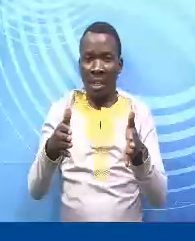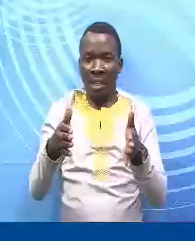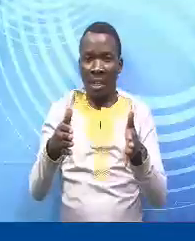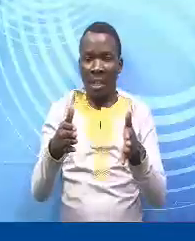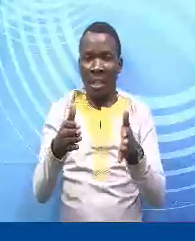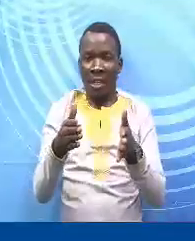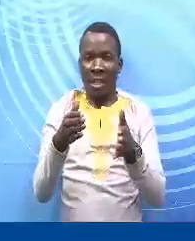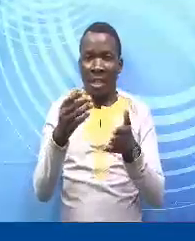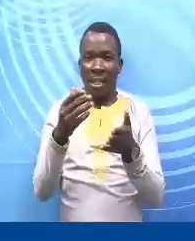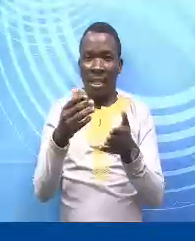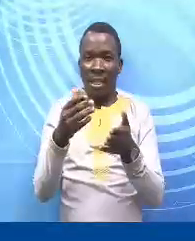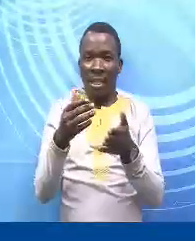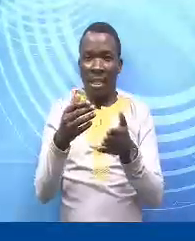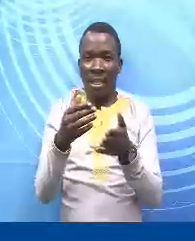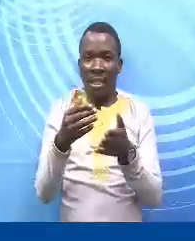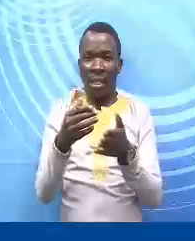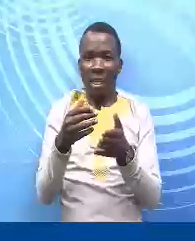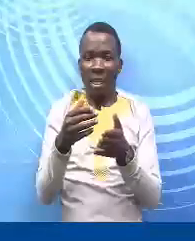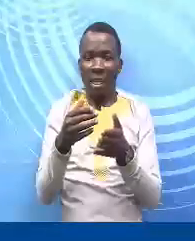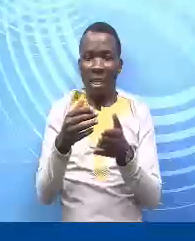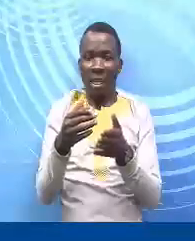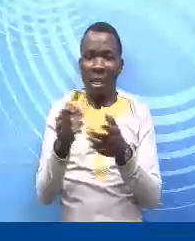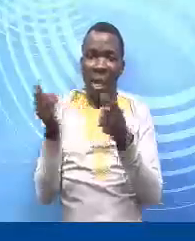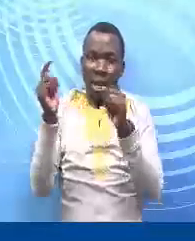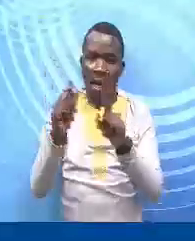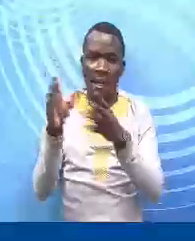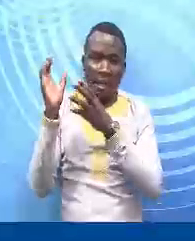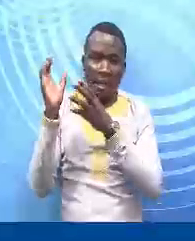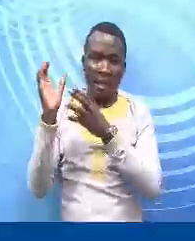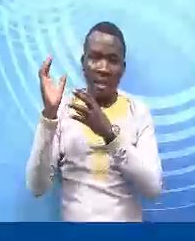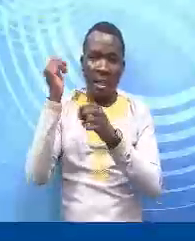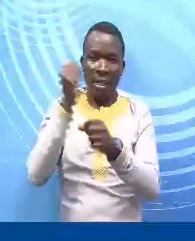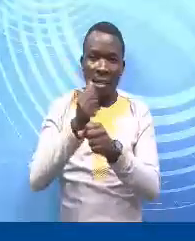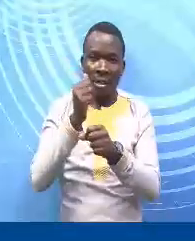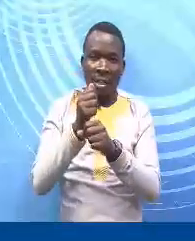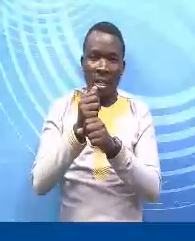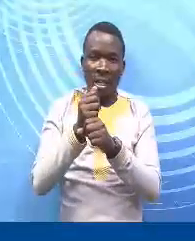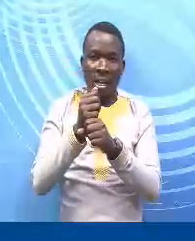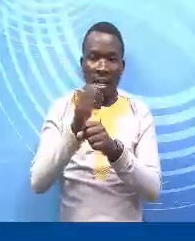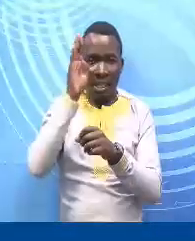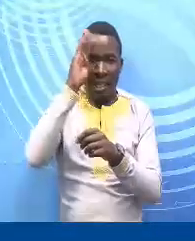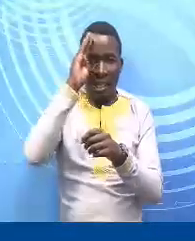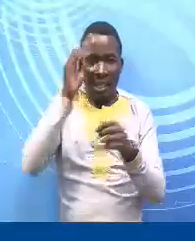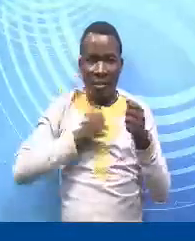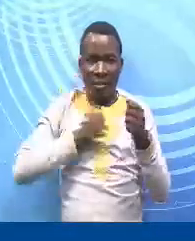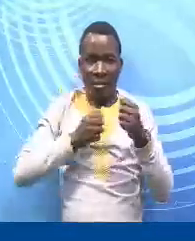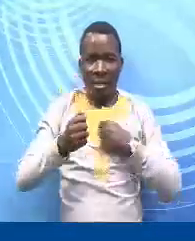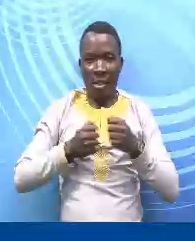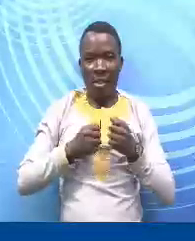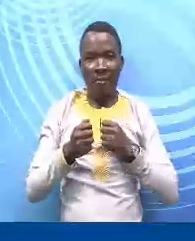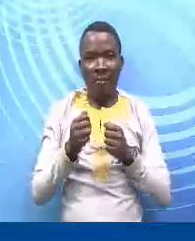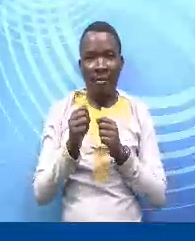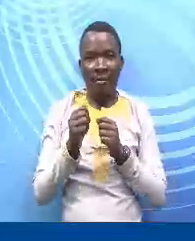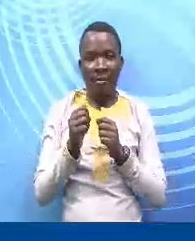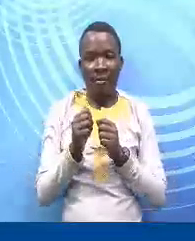arabyemeye anako umugande akavuga kandi abyitwaje ko akoreye kino gisirikare cy'u Rwanda FPR